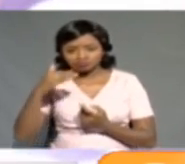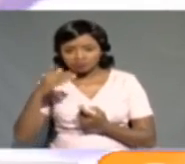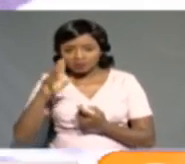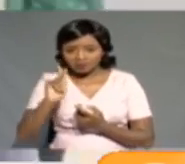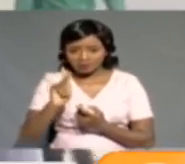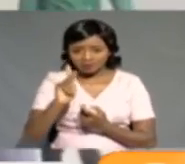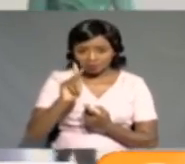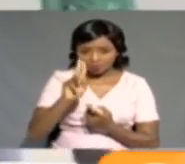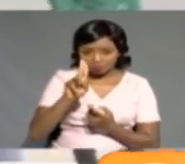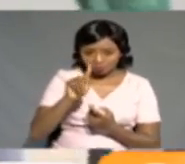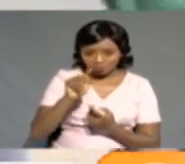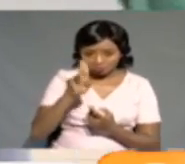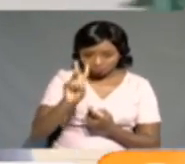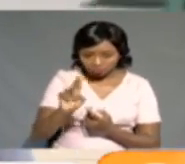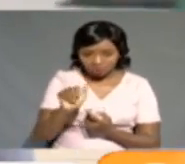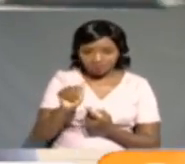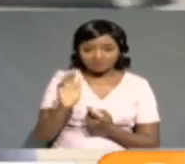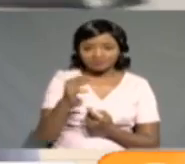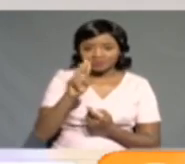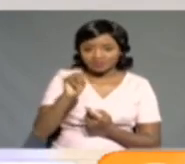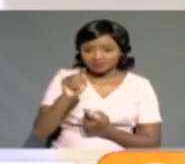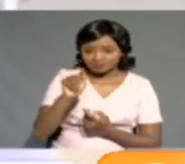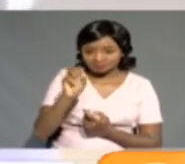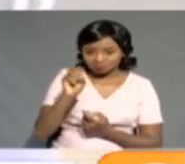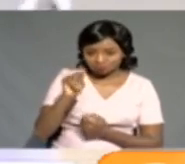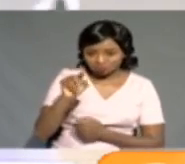mtondogo, chondoko, chondokuwa.